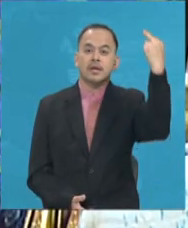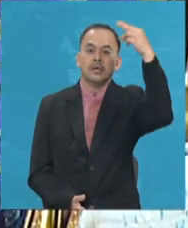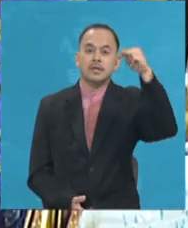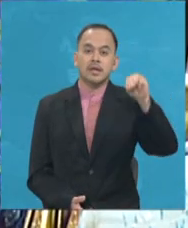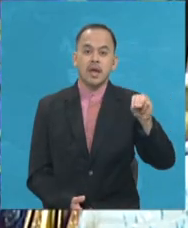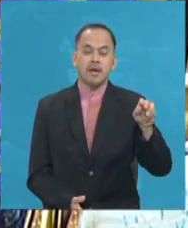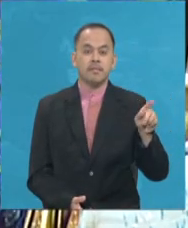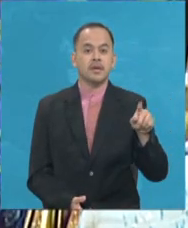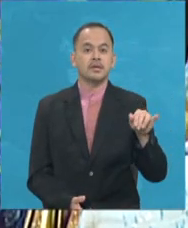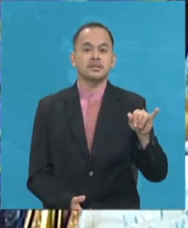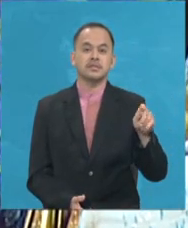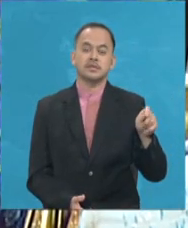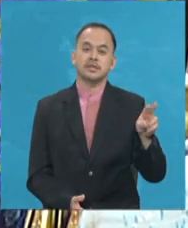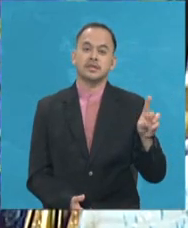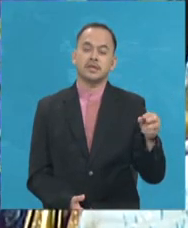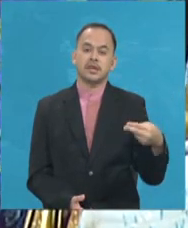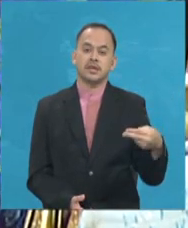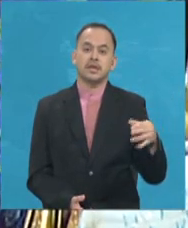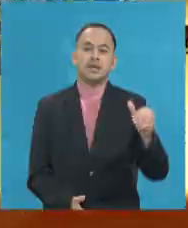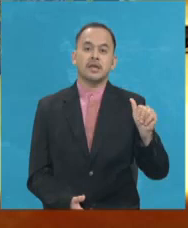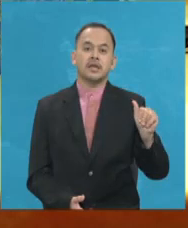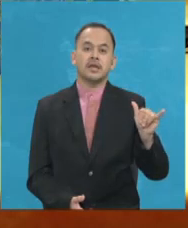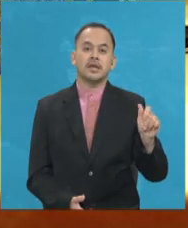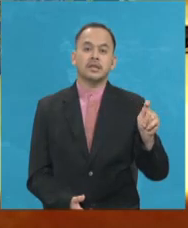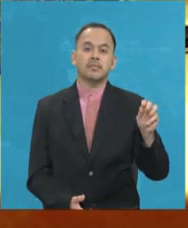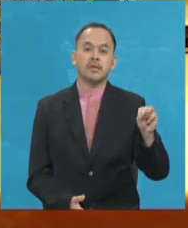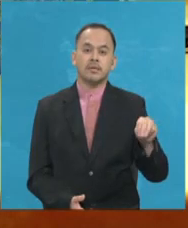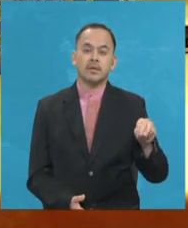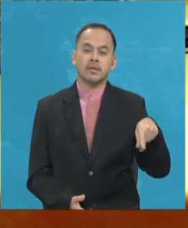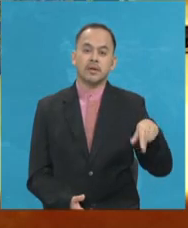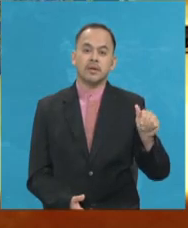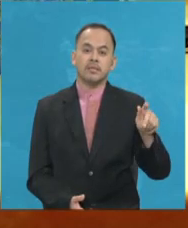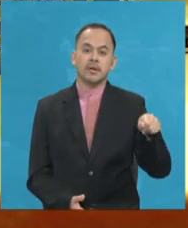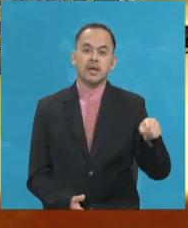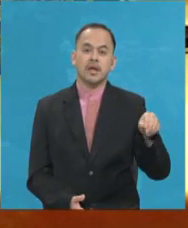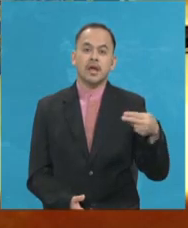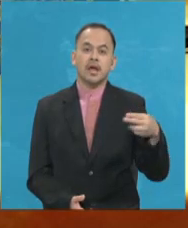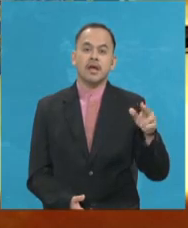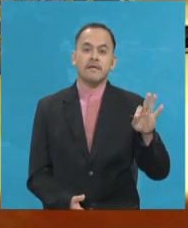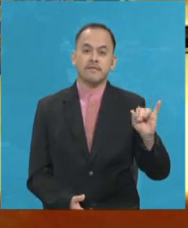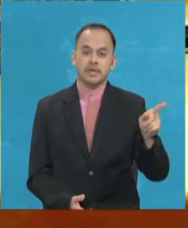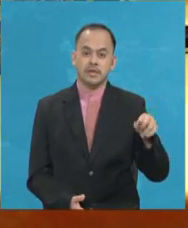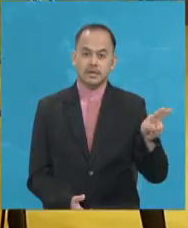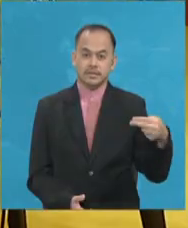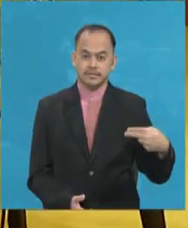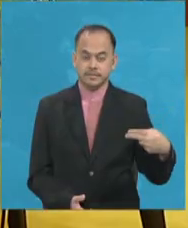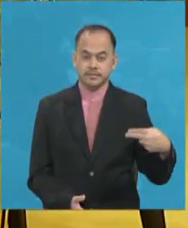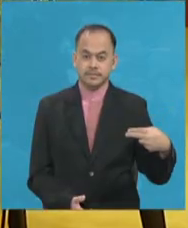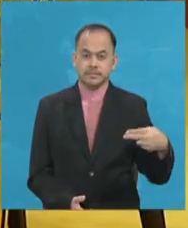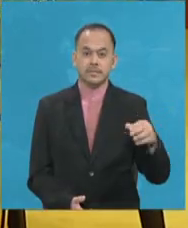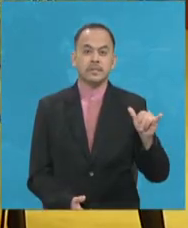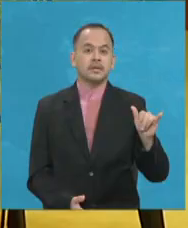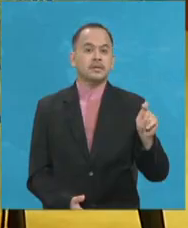majeedah nuurul bulqiah yang teramat Mulia Paduka Sri pengiran anak putri Hajah Hafizah sururul Bolkiah